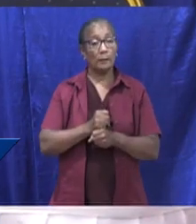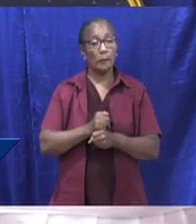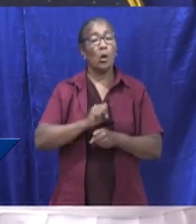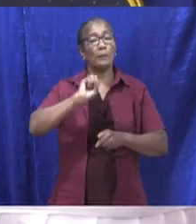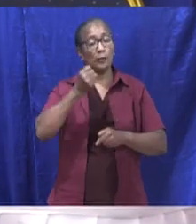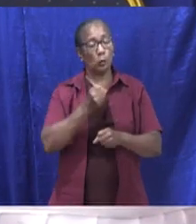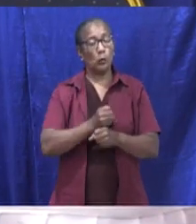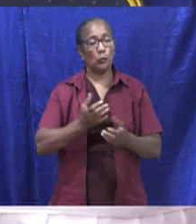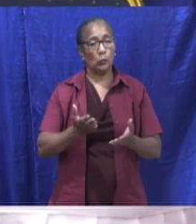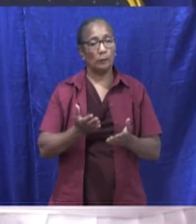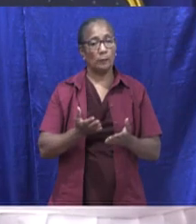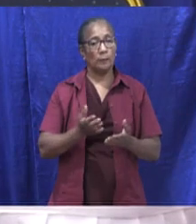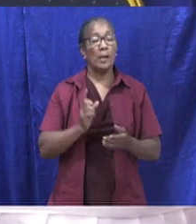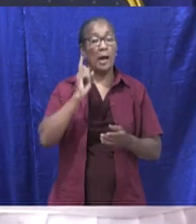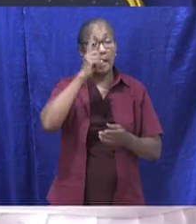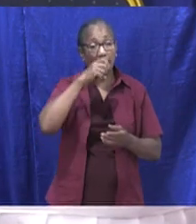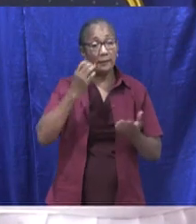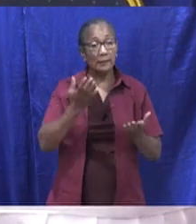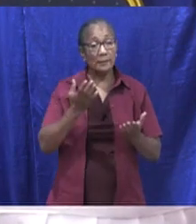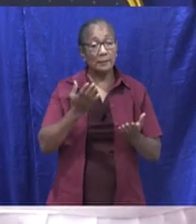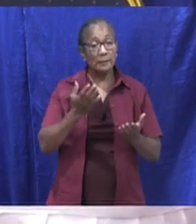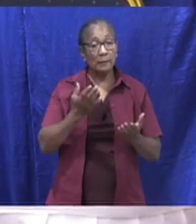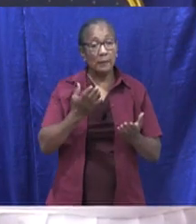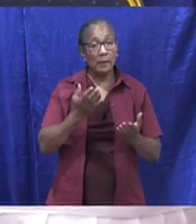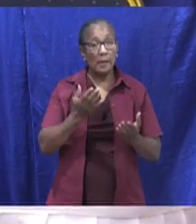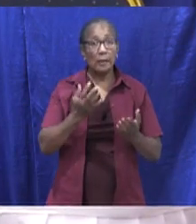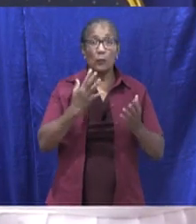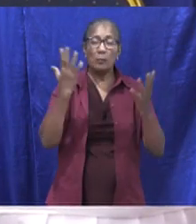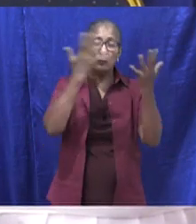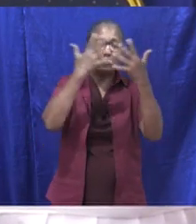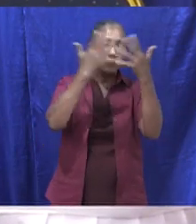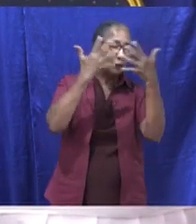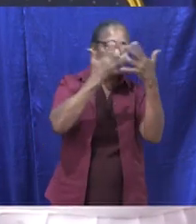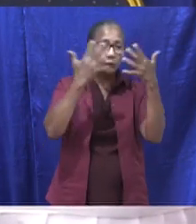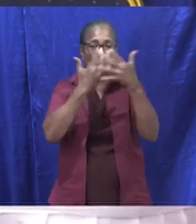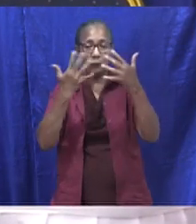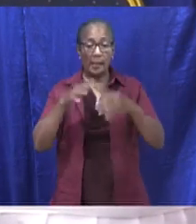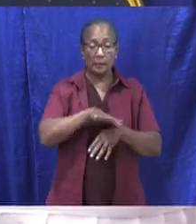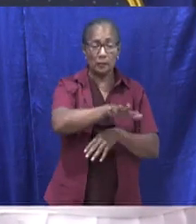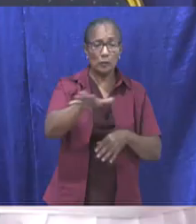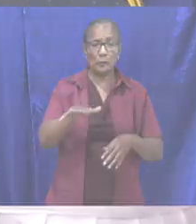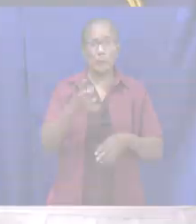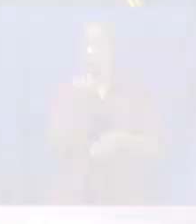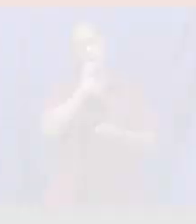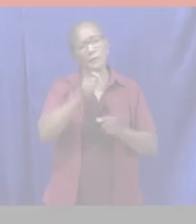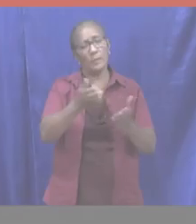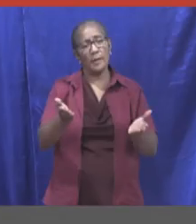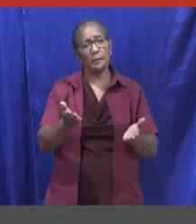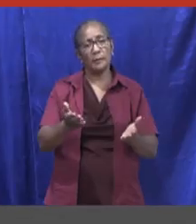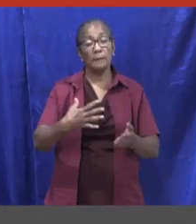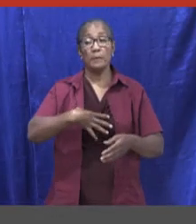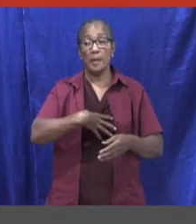te kunnen doen. Want anders gaan we door de bomen het bos niet meer zien. En dat is een situatie die wij niet willen hebben.